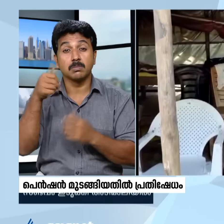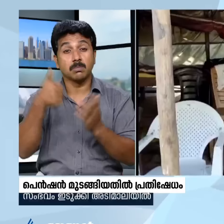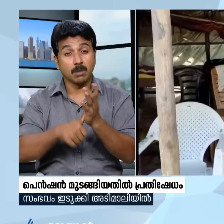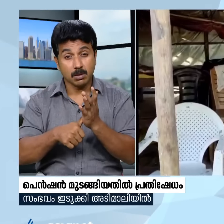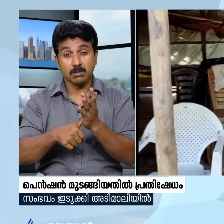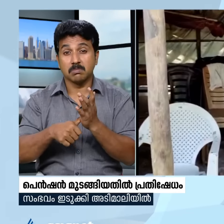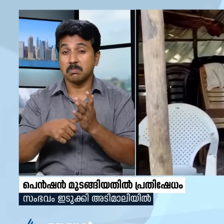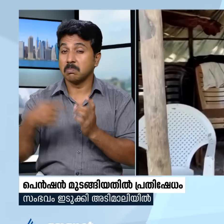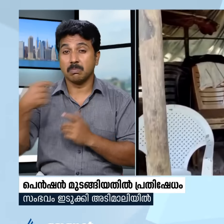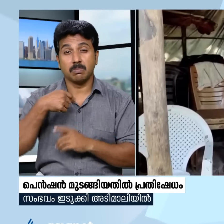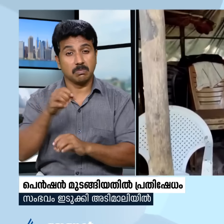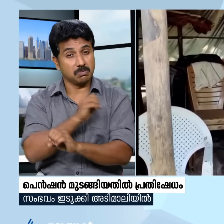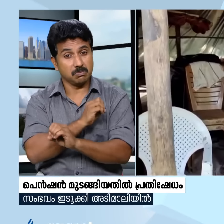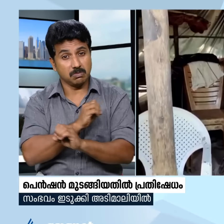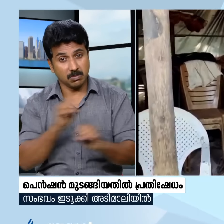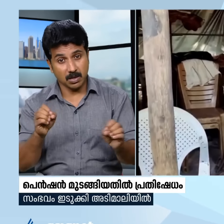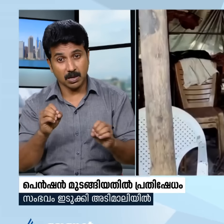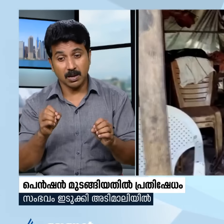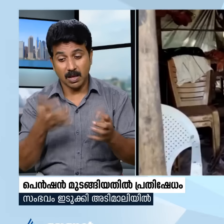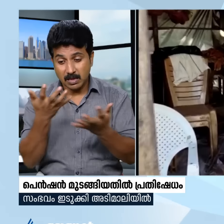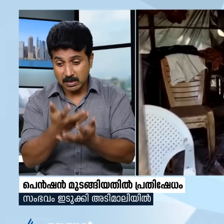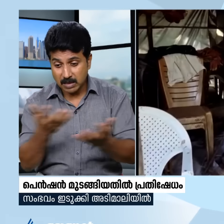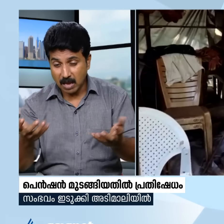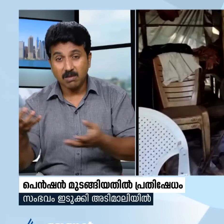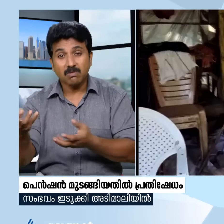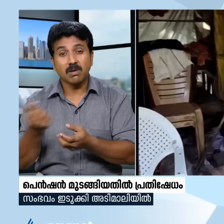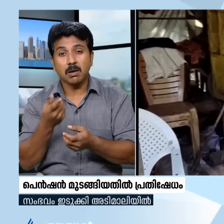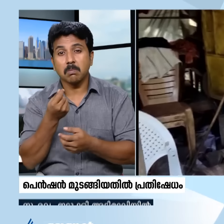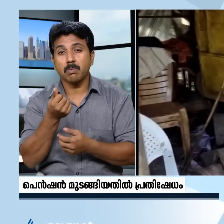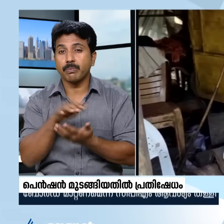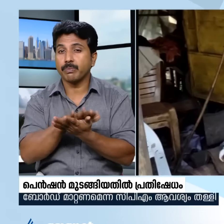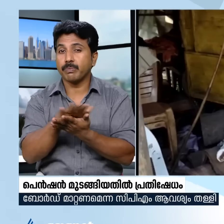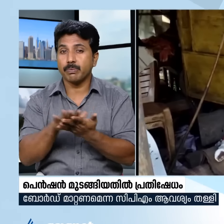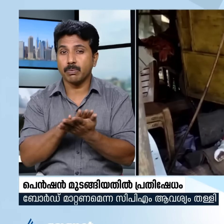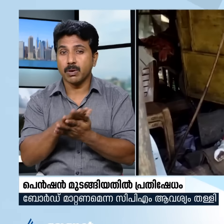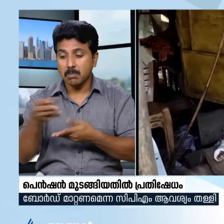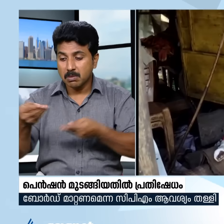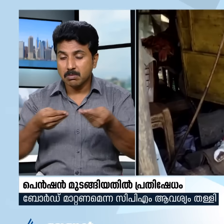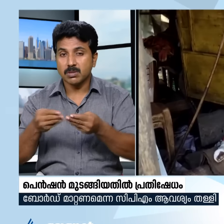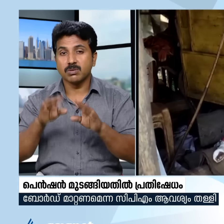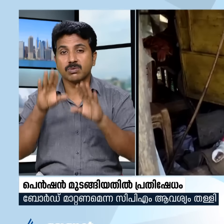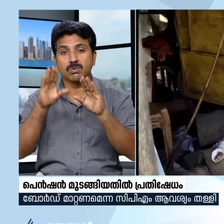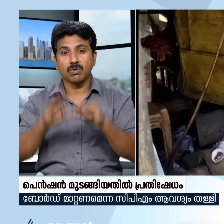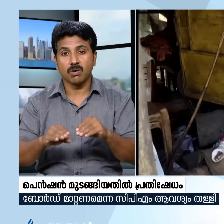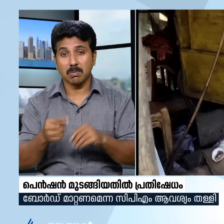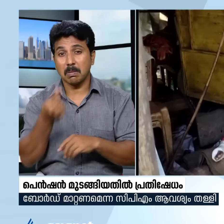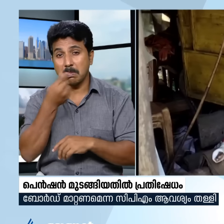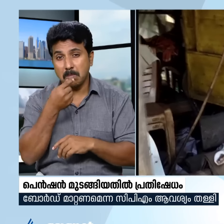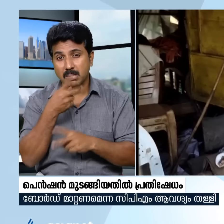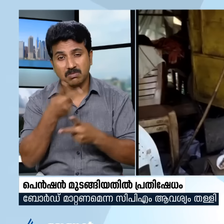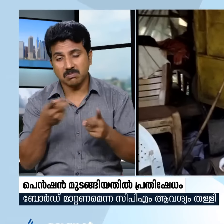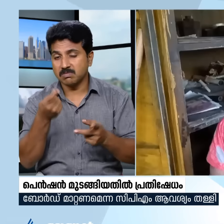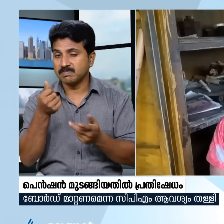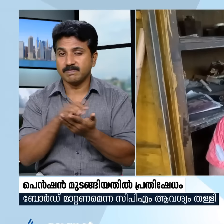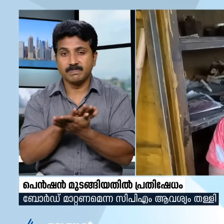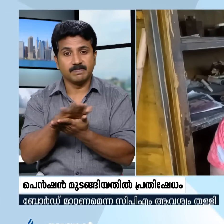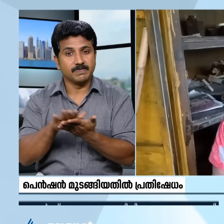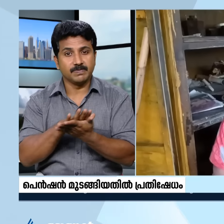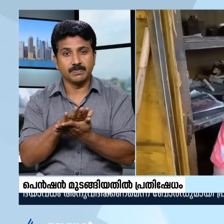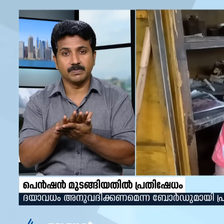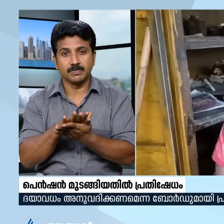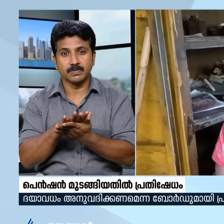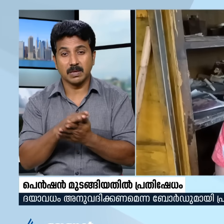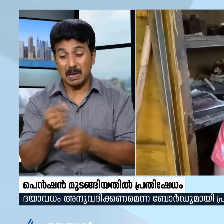മുടങ്ങിയിട്ട്. കച്ചവടത്തിന് സാധനങ്ങൾ വാങ്ങാൻ പണമില്ലാത്തതിനാൽ കടയിലെ വരുമാനവും നിലച്ചതോടെ മരുന്ന് വാങ്ങാൻ പോലും ഗതിയില്ലാതായി.